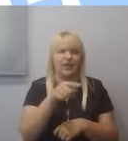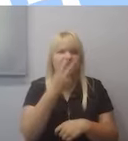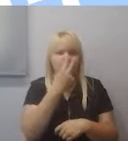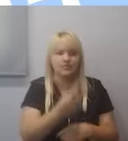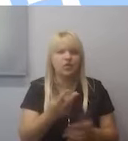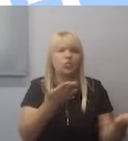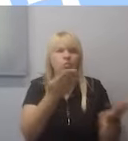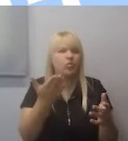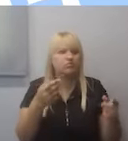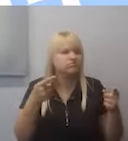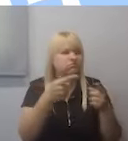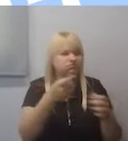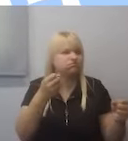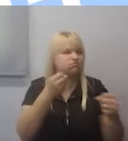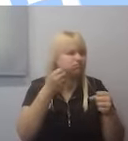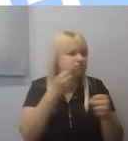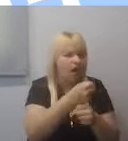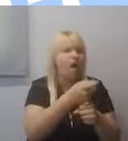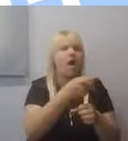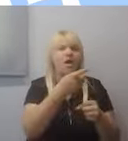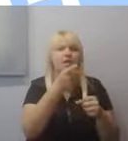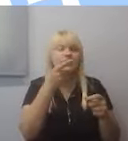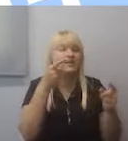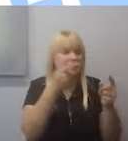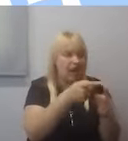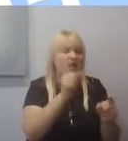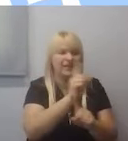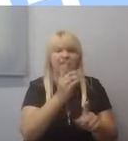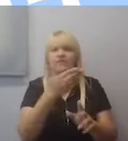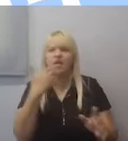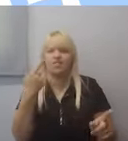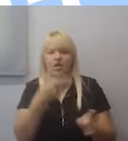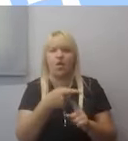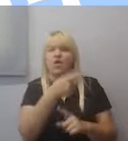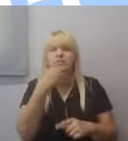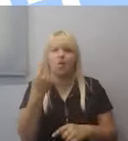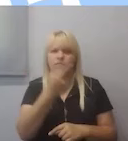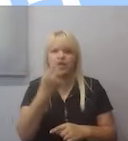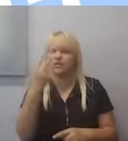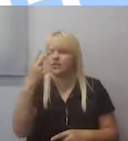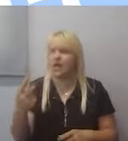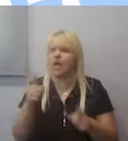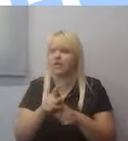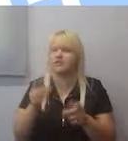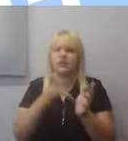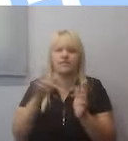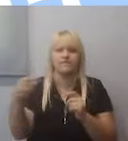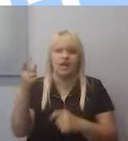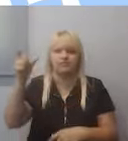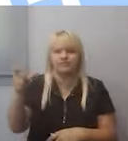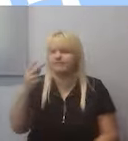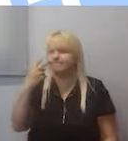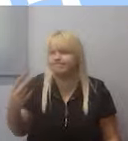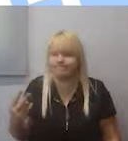jānoziņo trāpīts vai nav trāpīts tātad tu neesi vienīgais kas to redz visdrīzāk vēl kāds redz un te ir tas stāsts ir pirmais nu